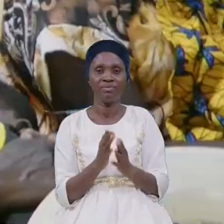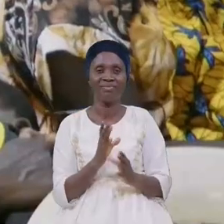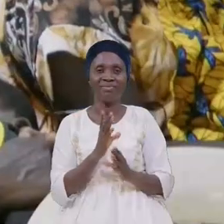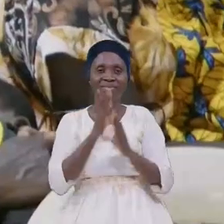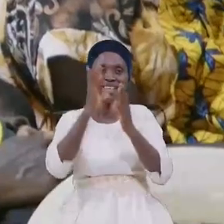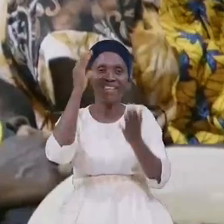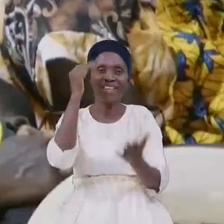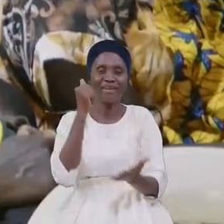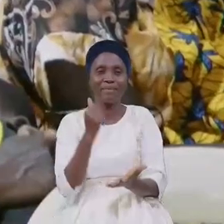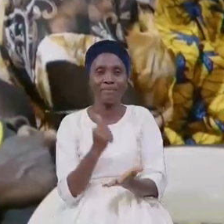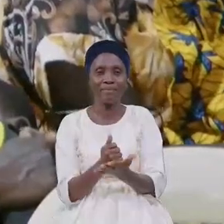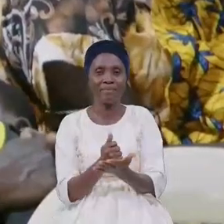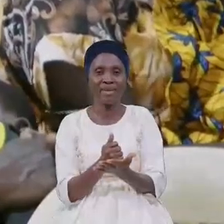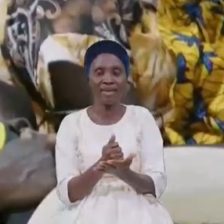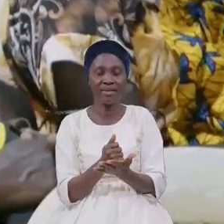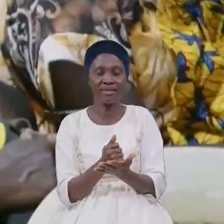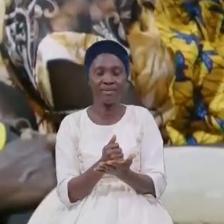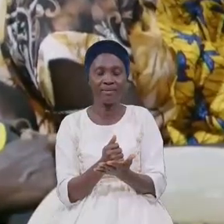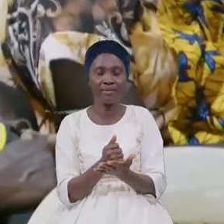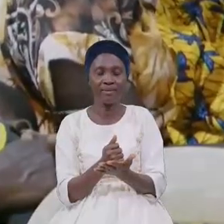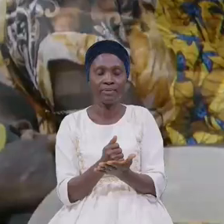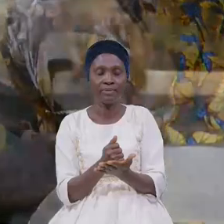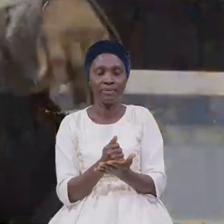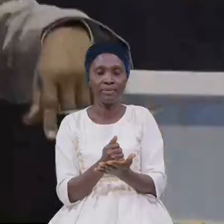Est-ce que la main là atteint les cieux?